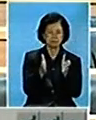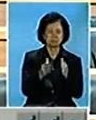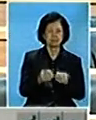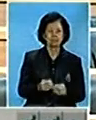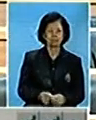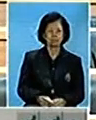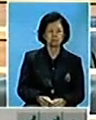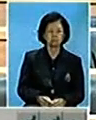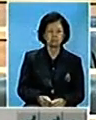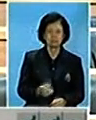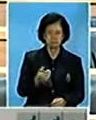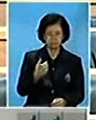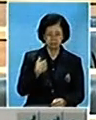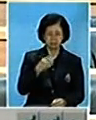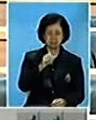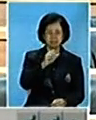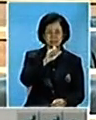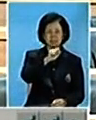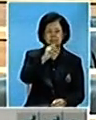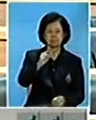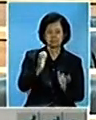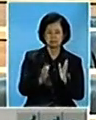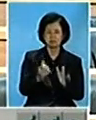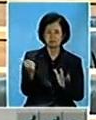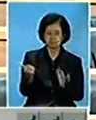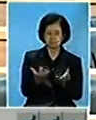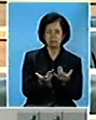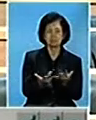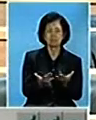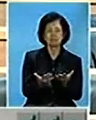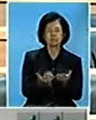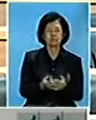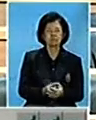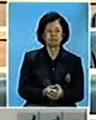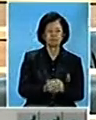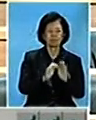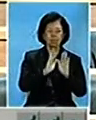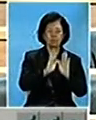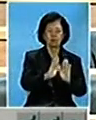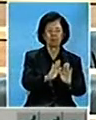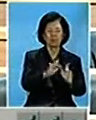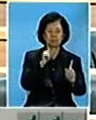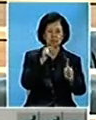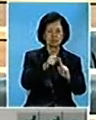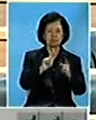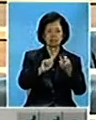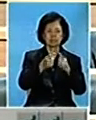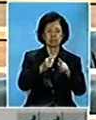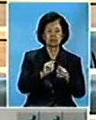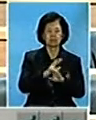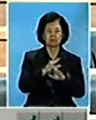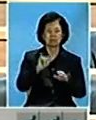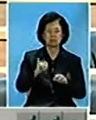น้อยที่สุดมีเพื่อนสมาชิกหลายท่านที่รออภิปรายอยู่ก็ฝากถึงเพื่อนสมาชิกนะครับถ้าไม่จำเป็